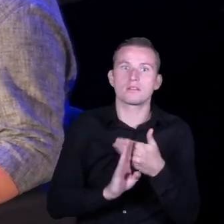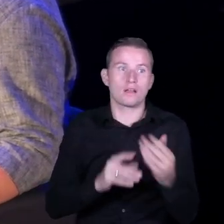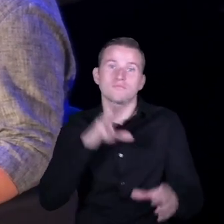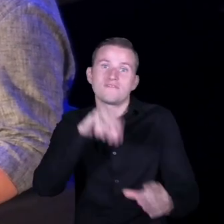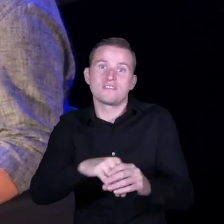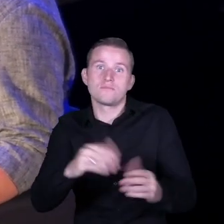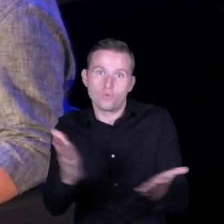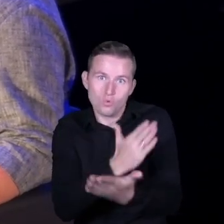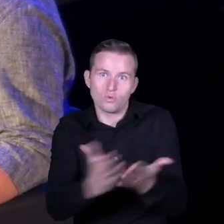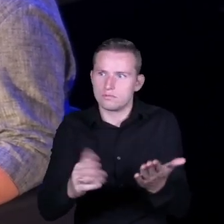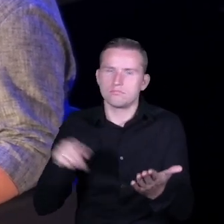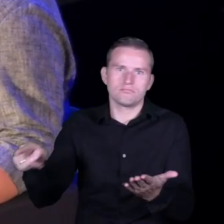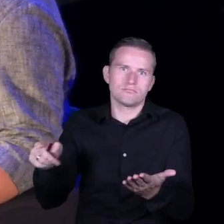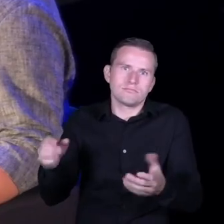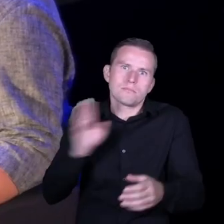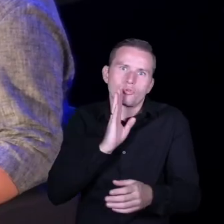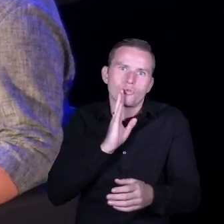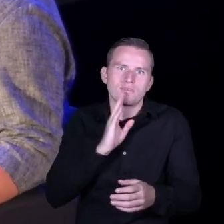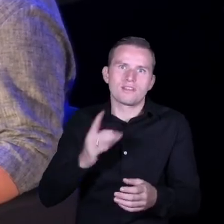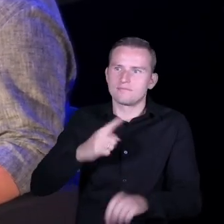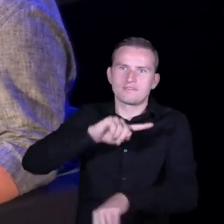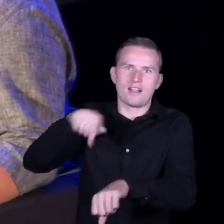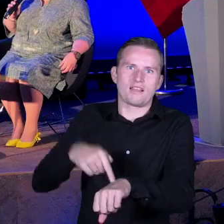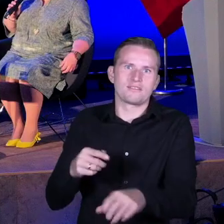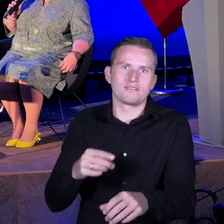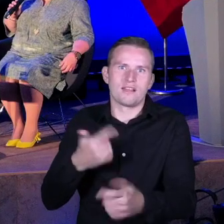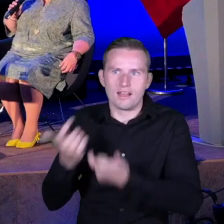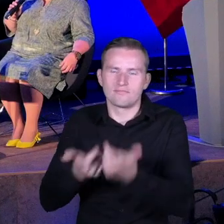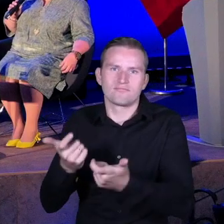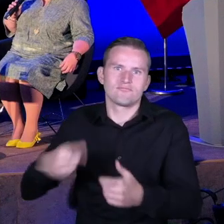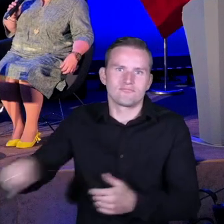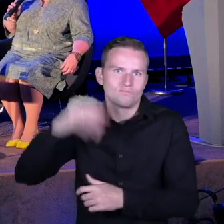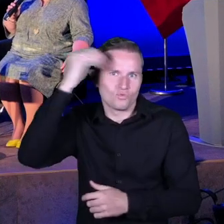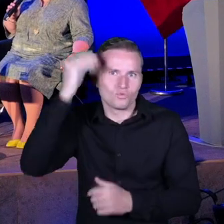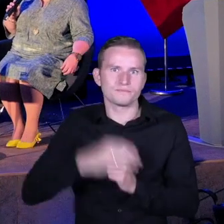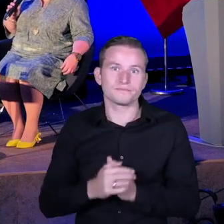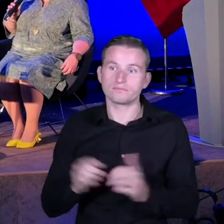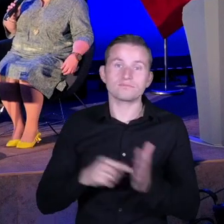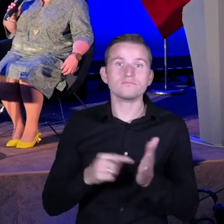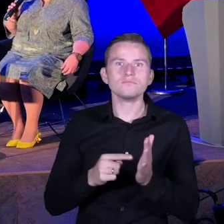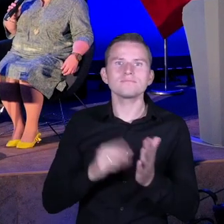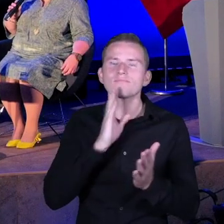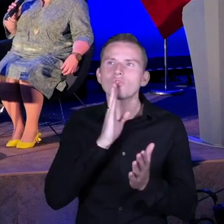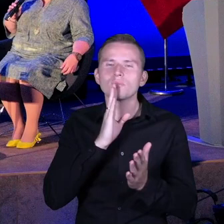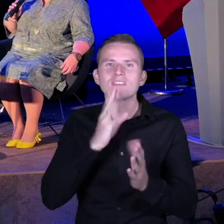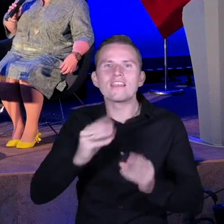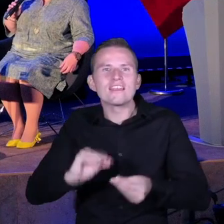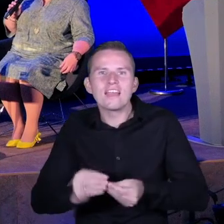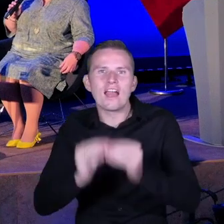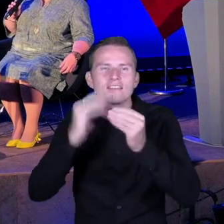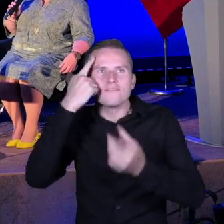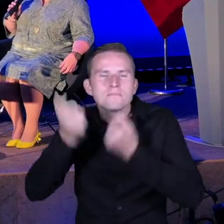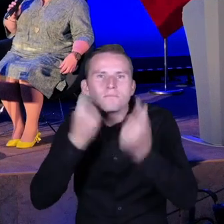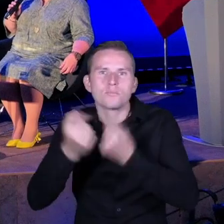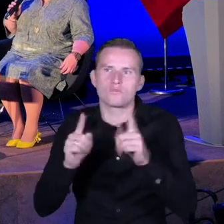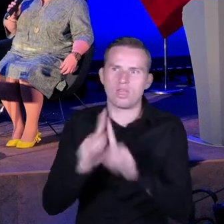odbywają. To jest niezwykle cenne i to chciałabym też podkreślić i docenić taką kreatywną i otwartą postawę nauczycieli. Mają w